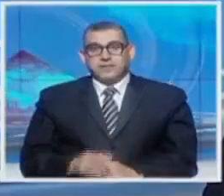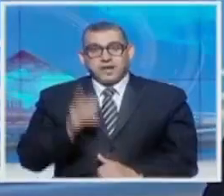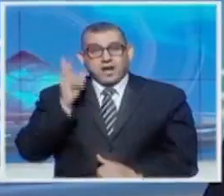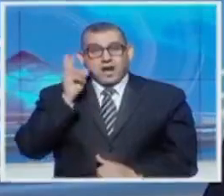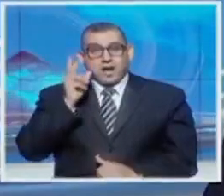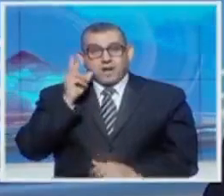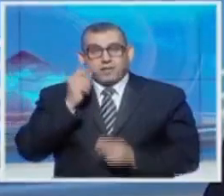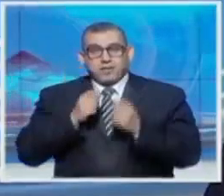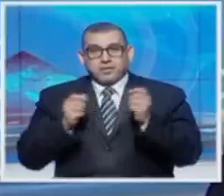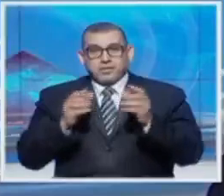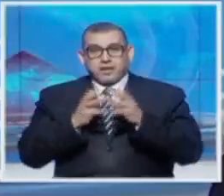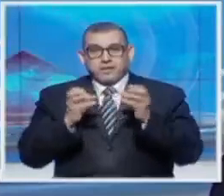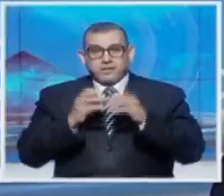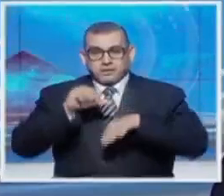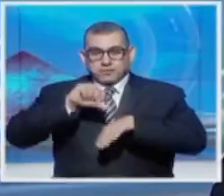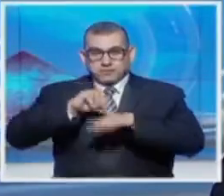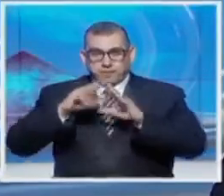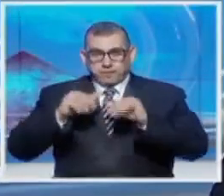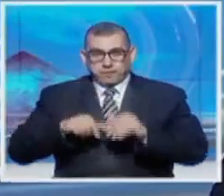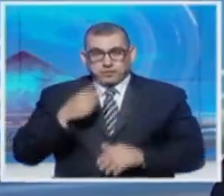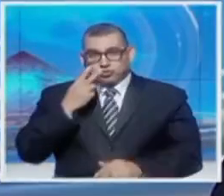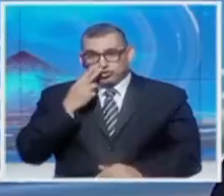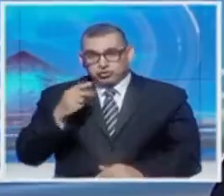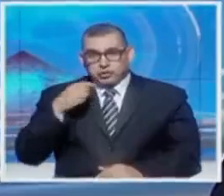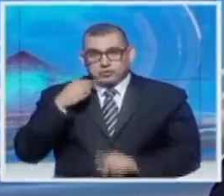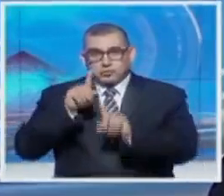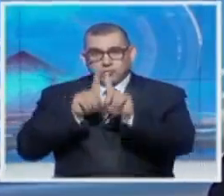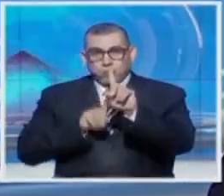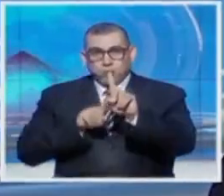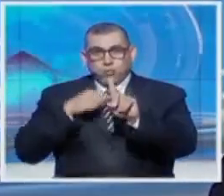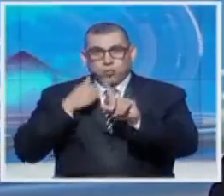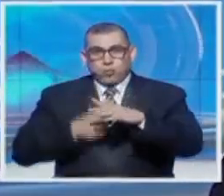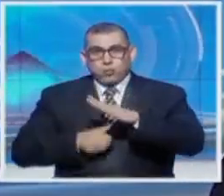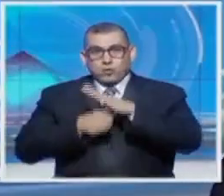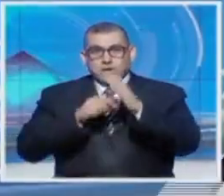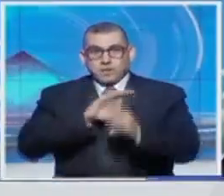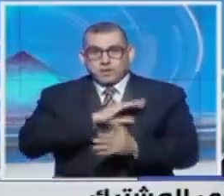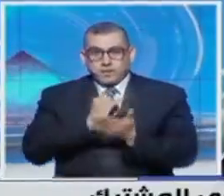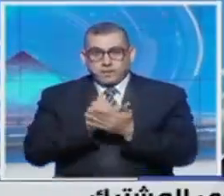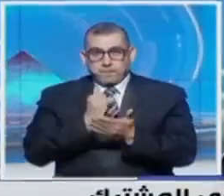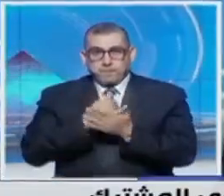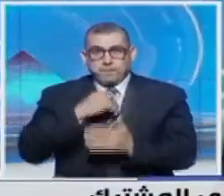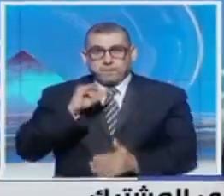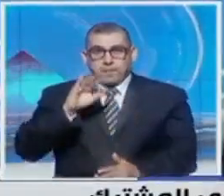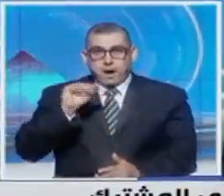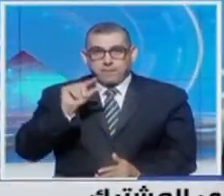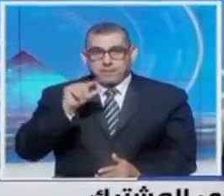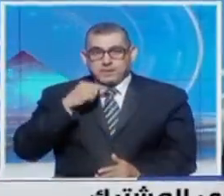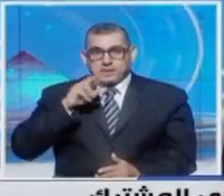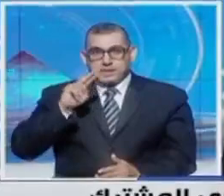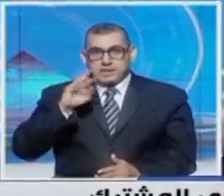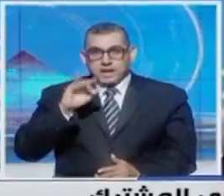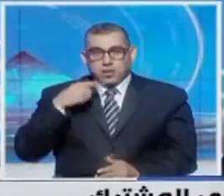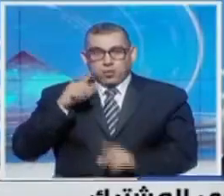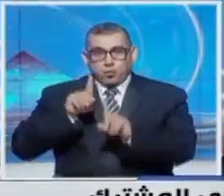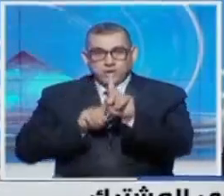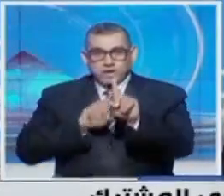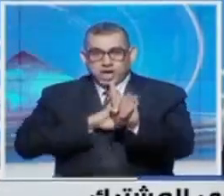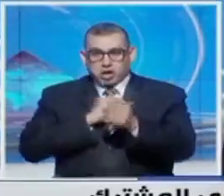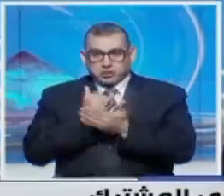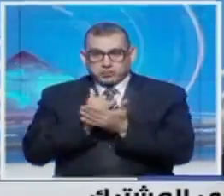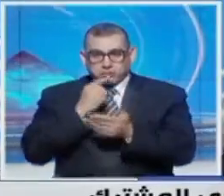الأخبار بالتفصيل من القاهرة. شهد الفريق أول محمد زكي القائد العام للقوات المسلحة وزير الدفاع والإنتاج